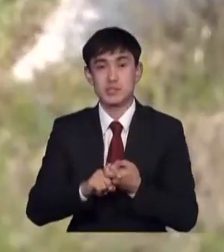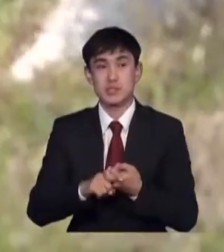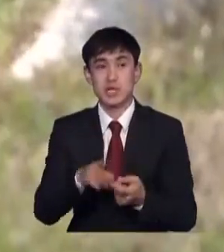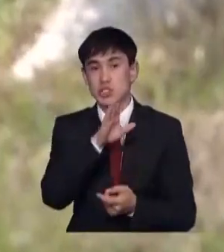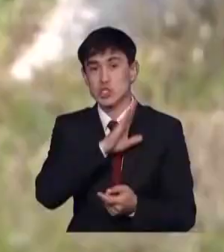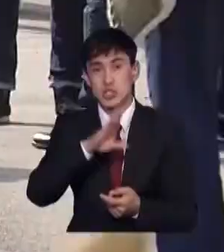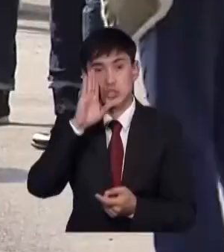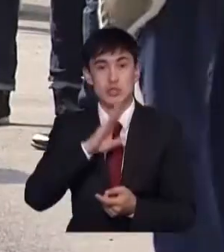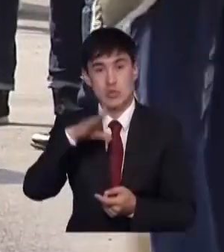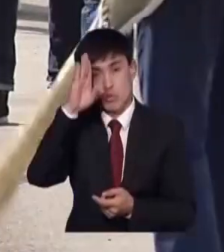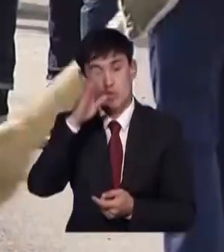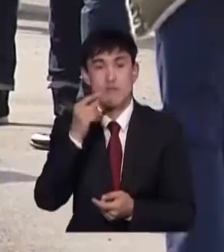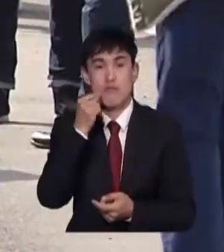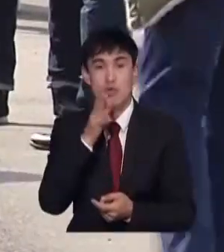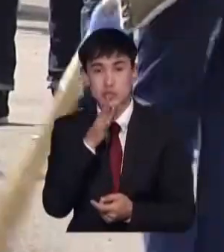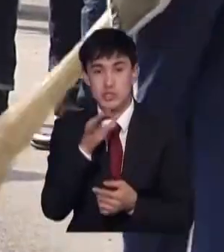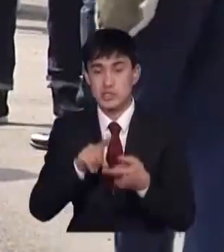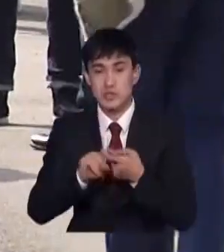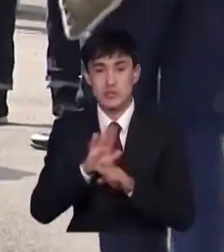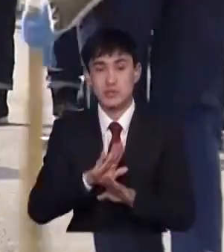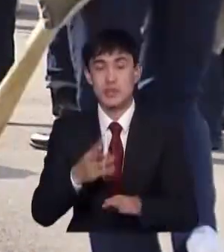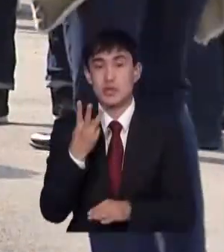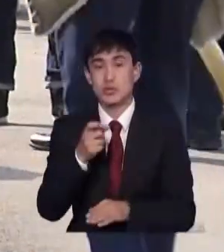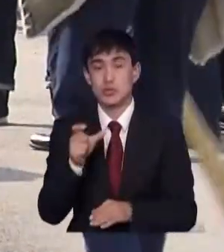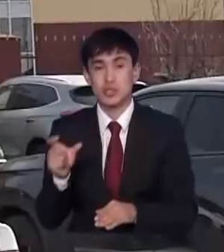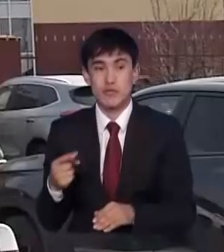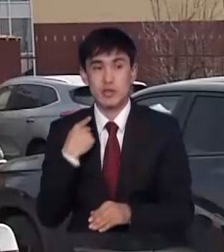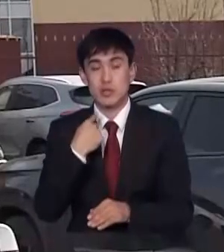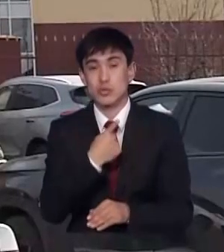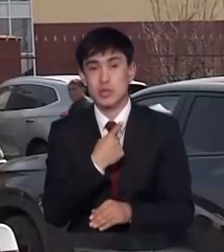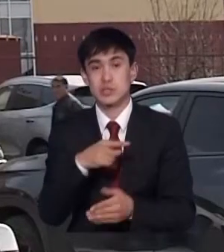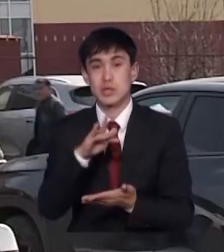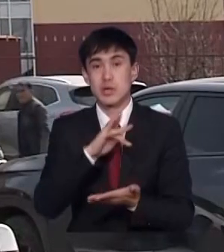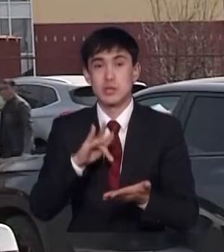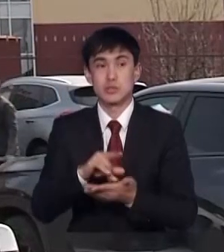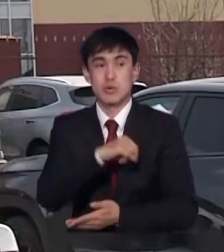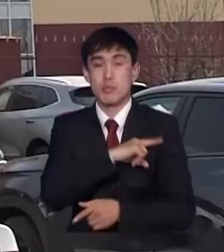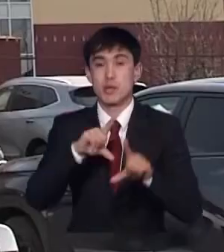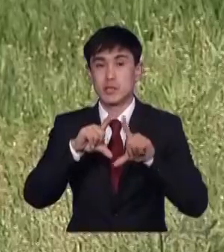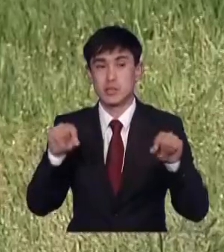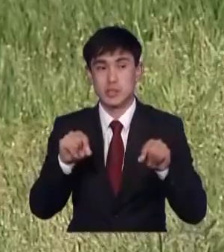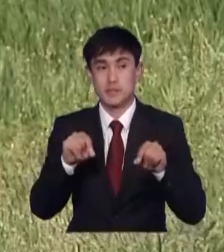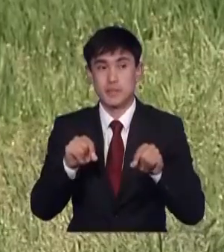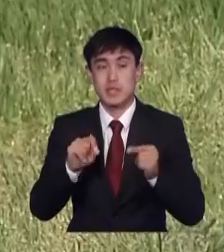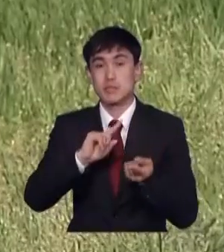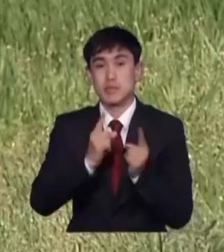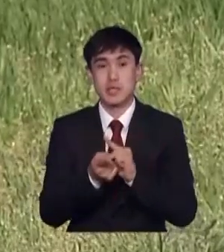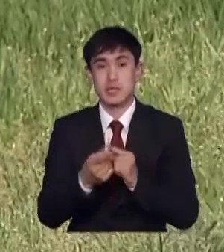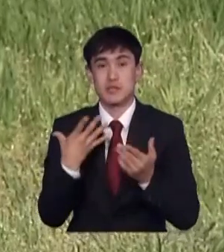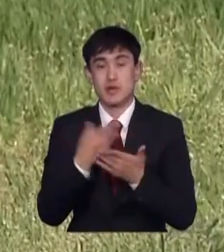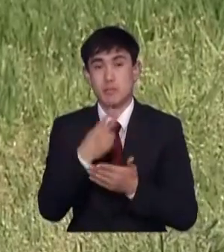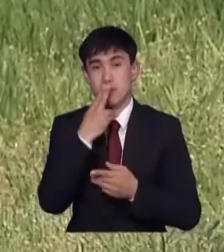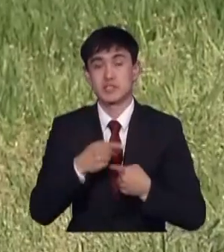принадлежности И возраста так около 300 сотрудников Талда Корган ской городской многопрофильной больницы сменили свои